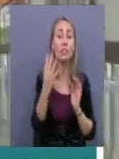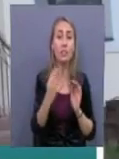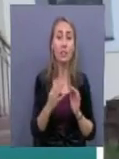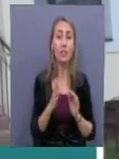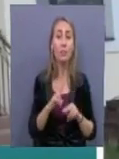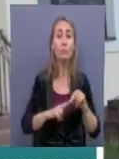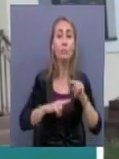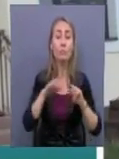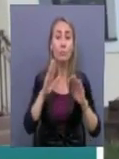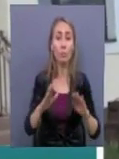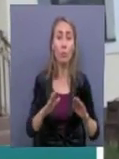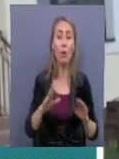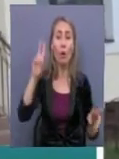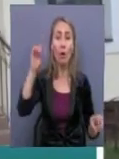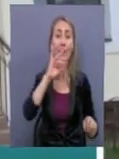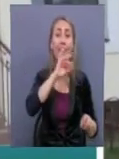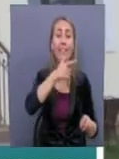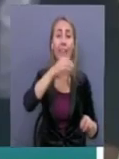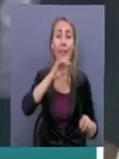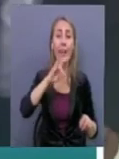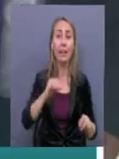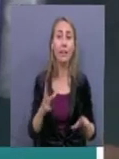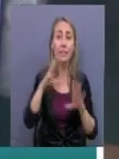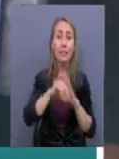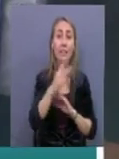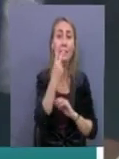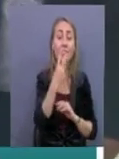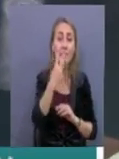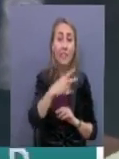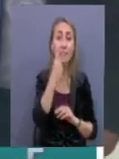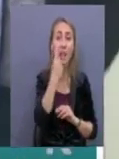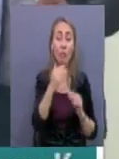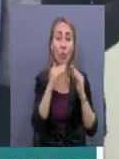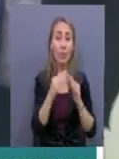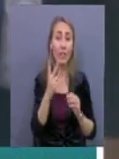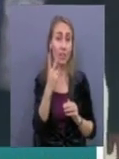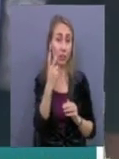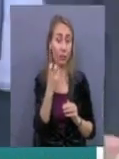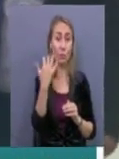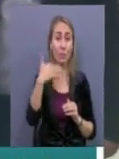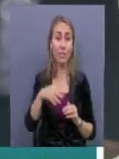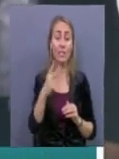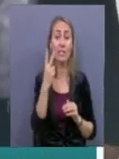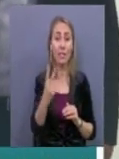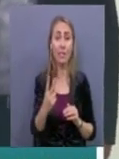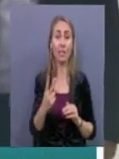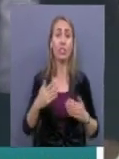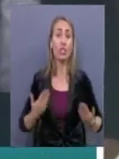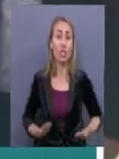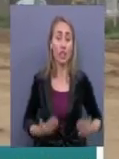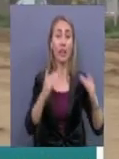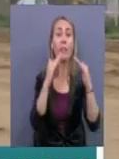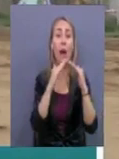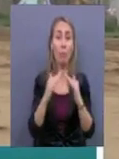үйді көпбалалы Үркітбай Алмастың жанұясына сыйлапты. Мынау енді сізге сыйлапты ғой? Иә. Мынау жігіттер сол рахметімізді айтайын